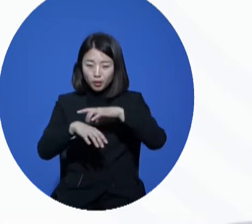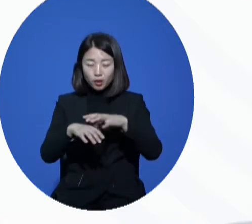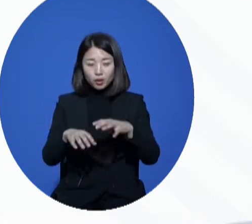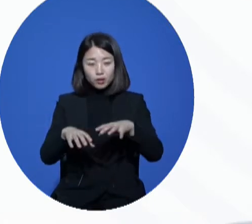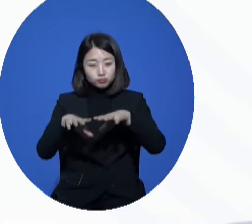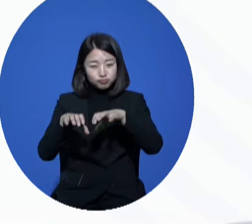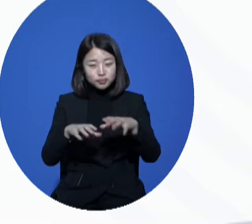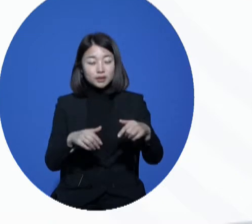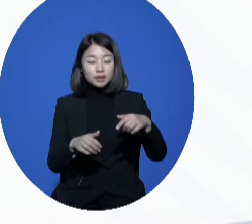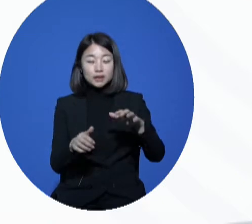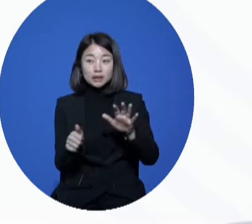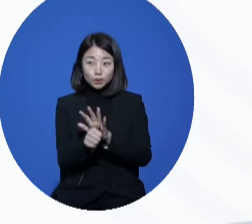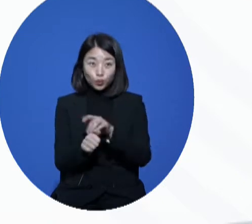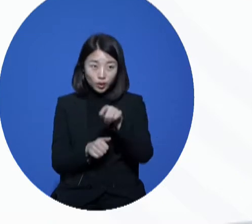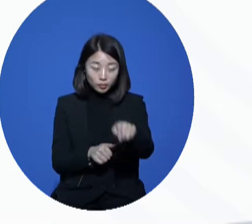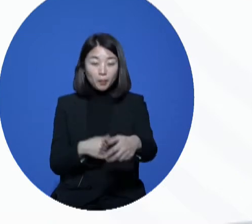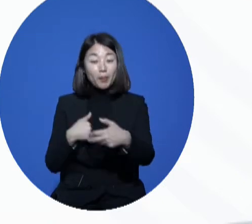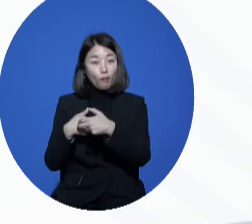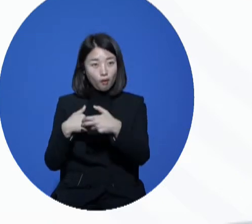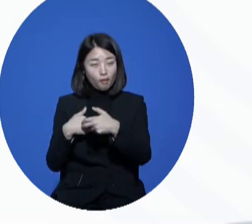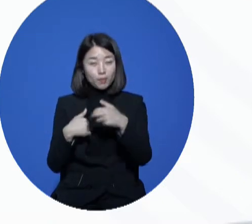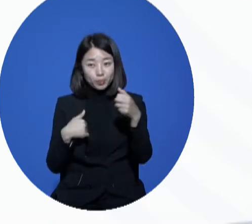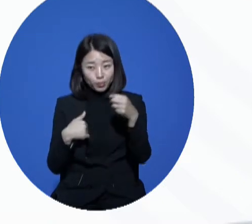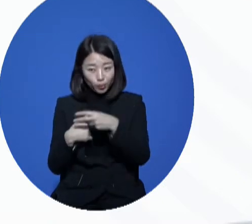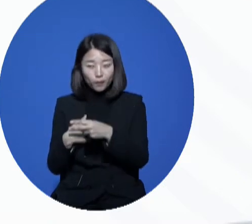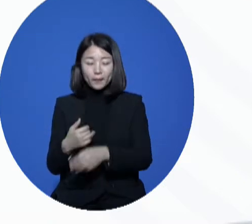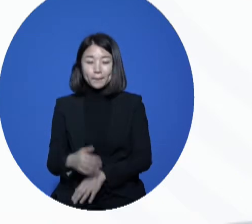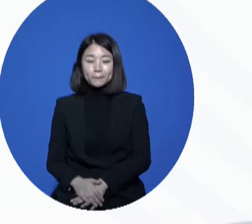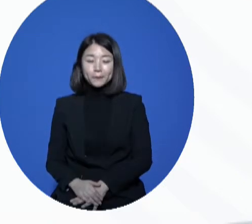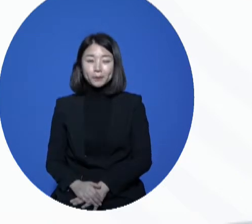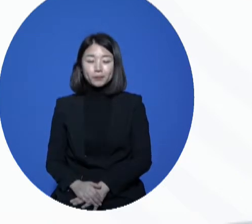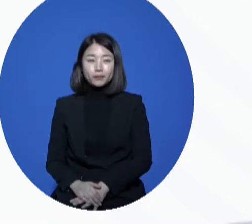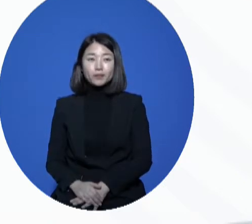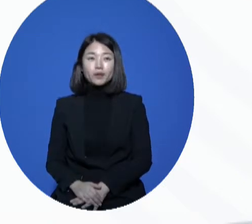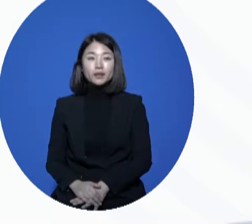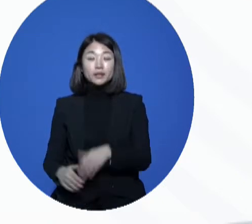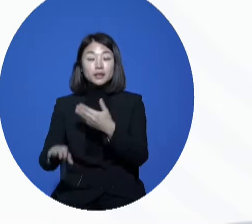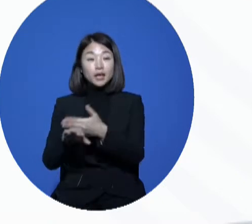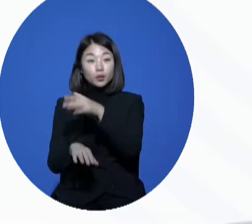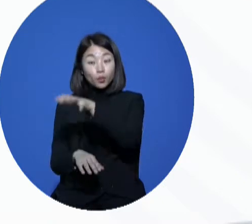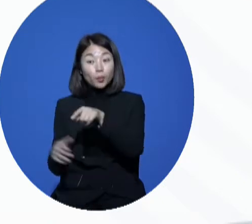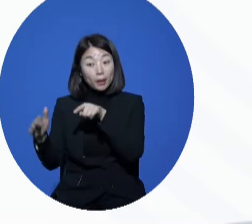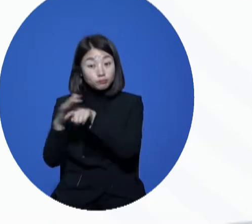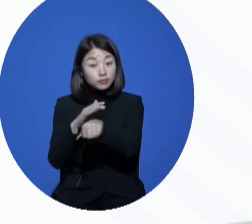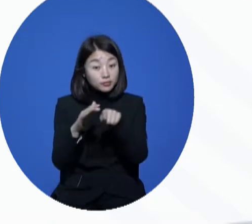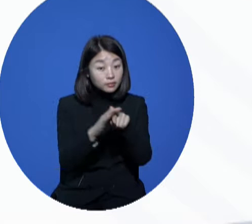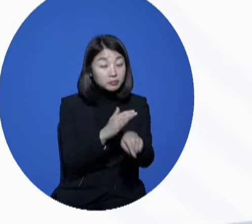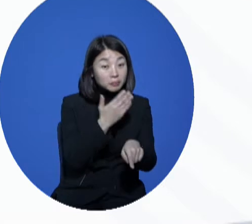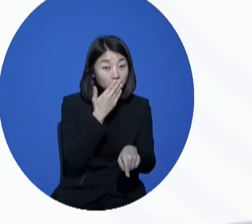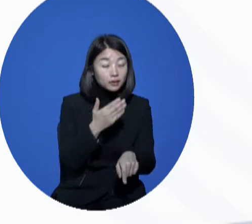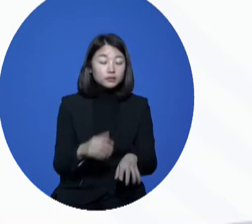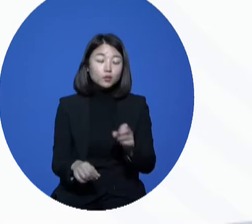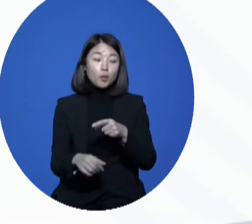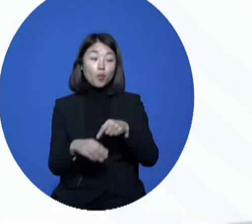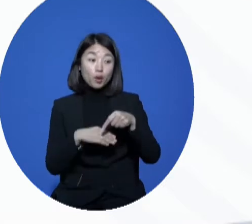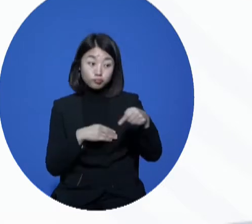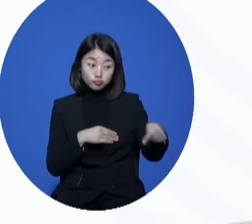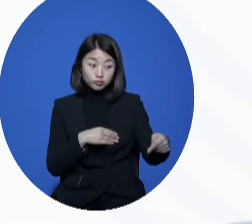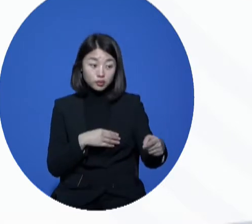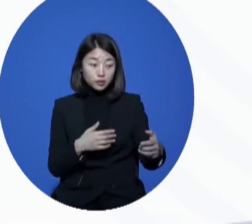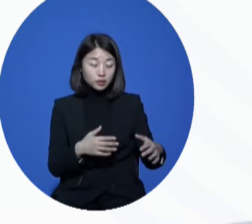물리치료라든지 여러 병원이나 시설에 방문을 해서 받는다든지 아니면